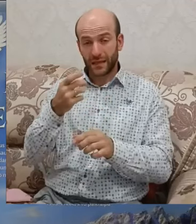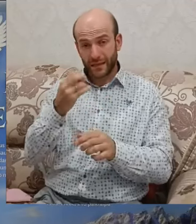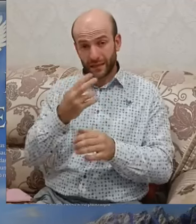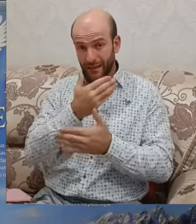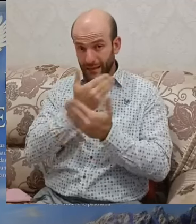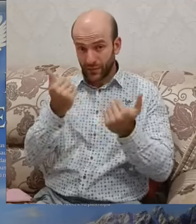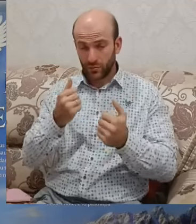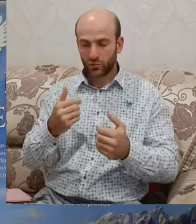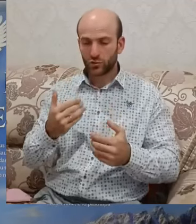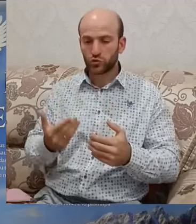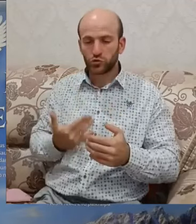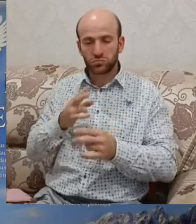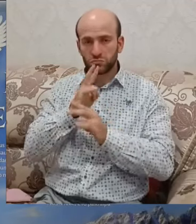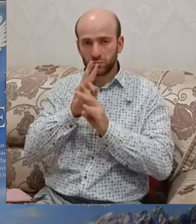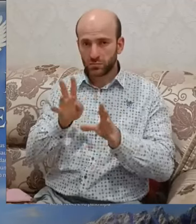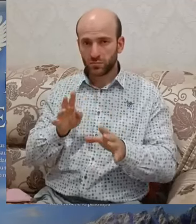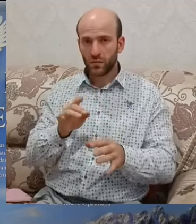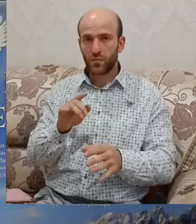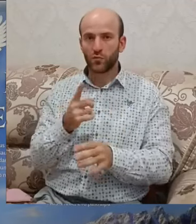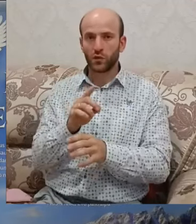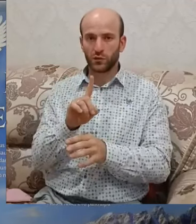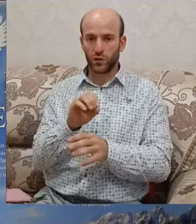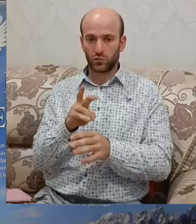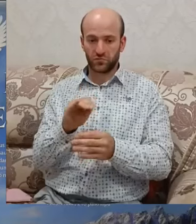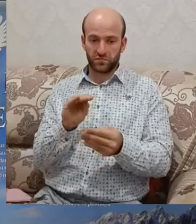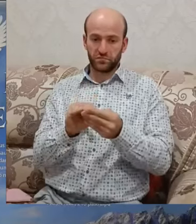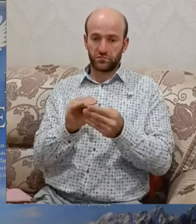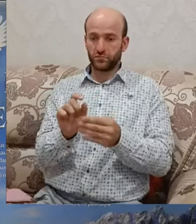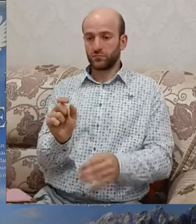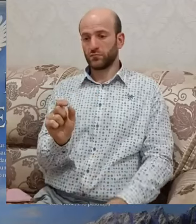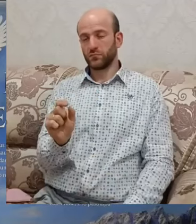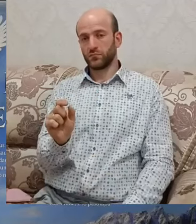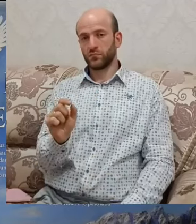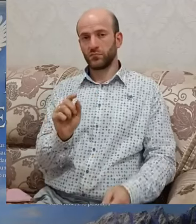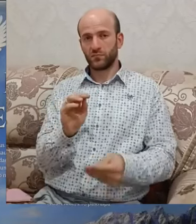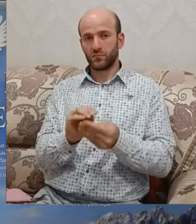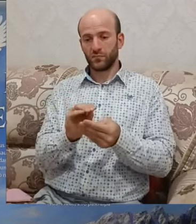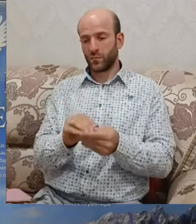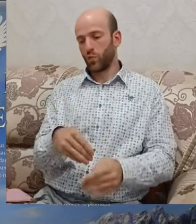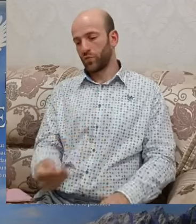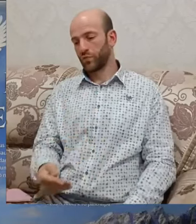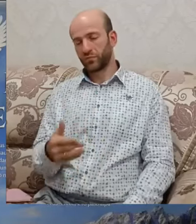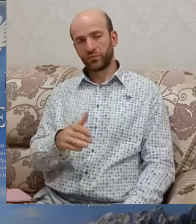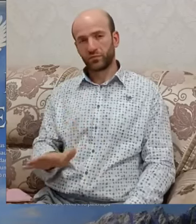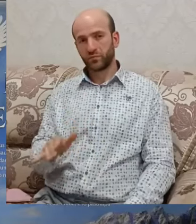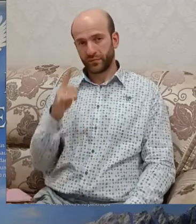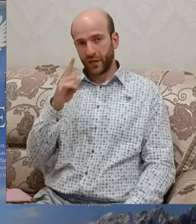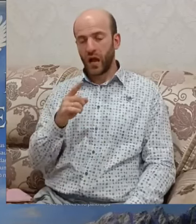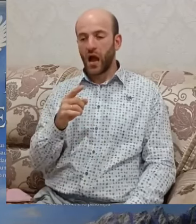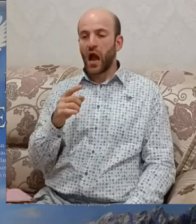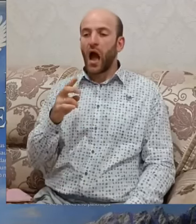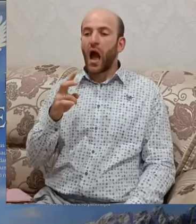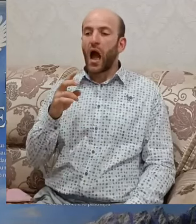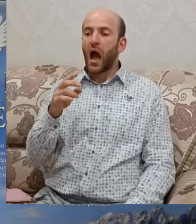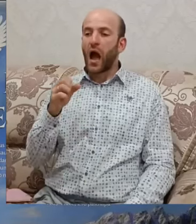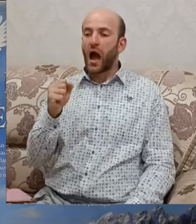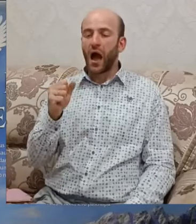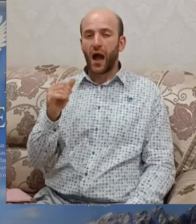жить. Ar suprantate? Понимаете ли? Visi tie, kurie buvo už šio žinios ribų, niekada negyvens. Все те, которые были